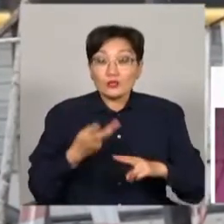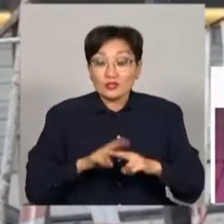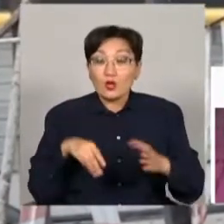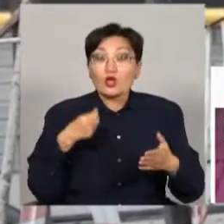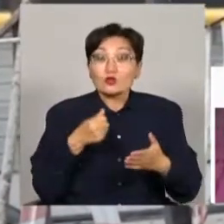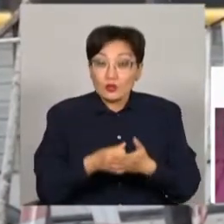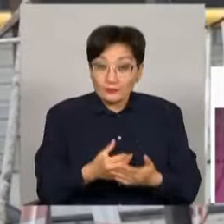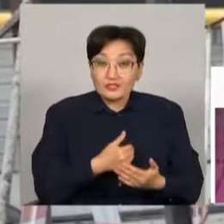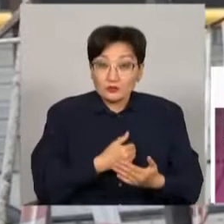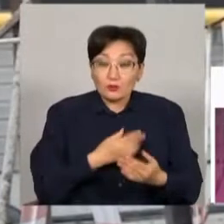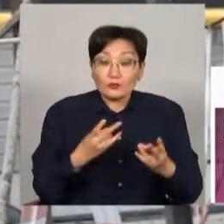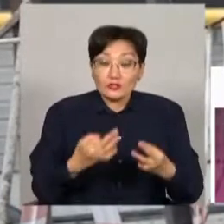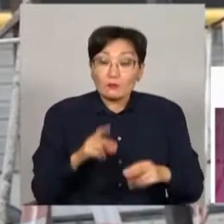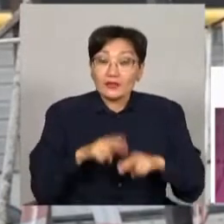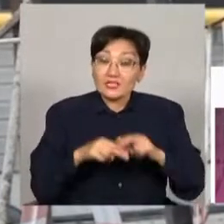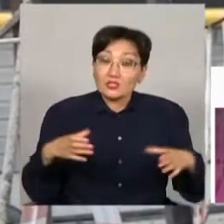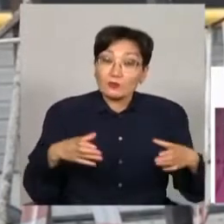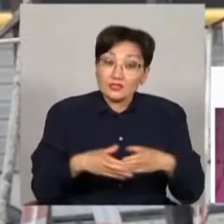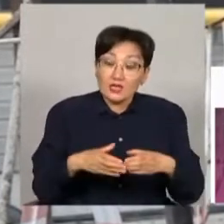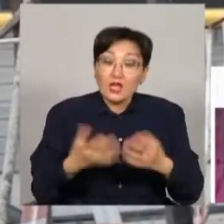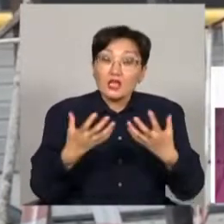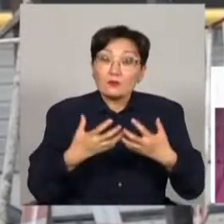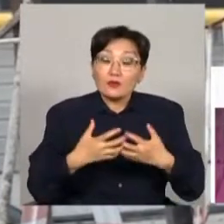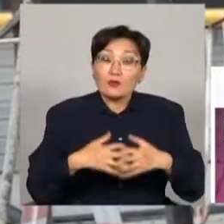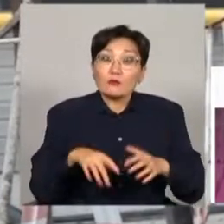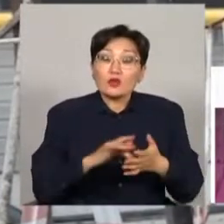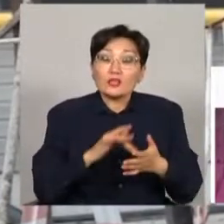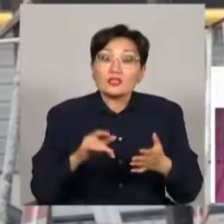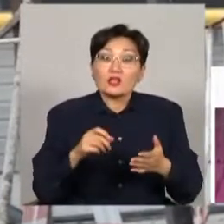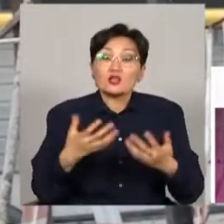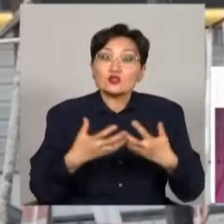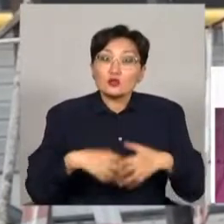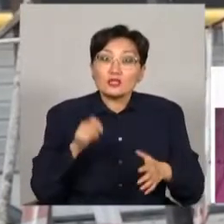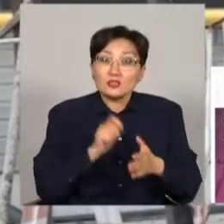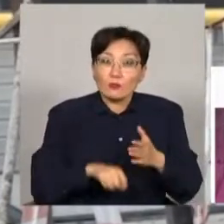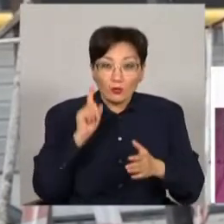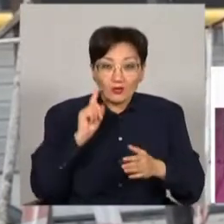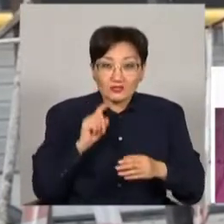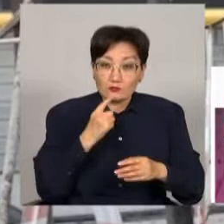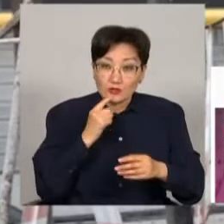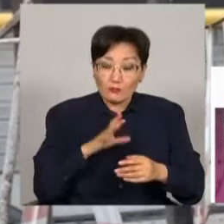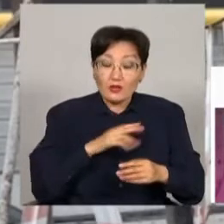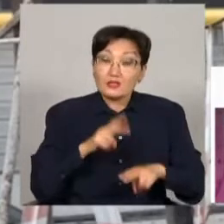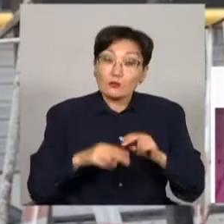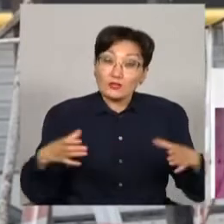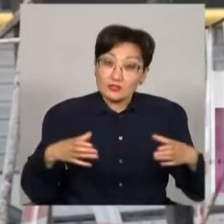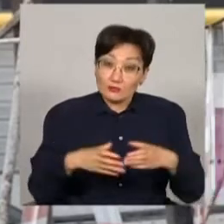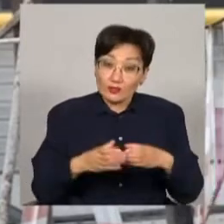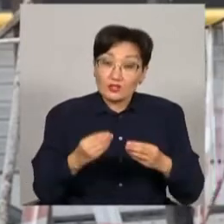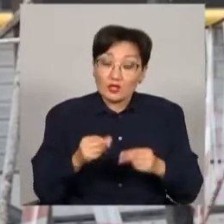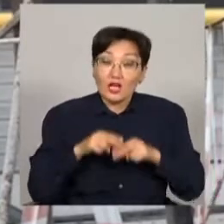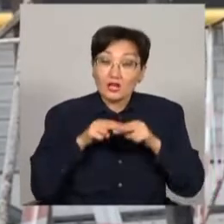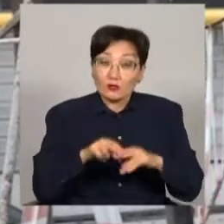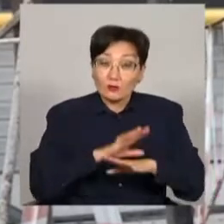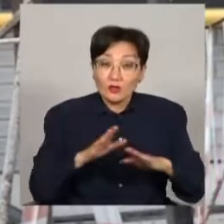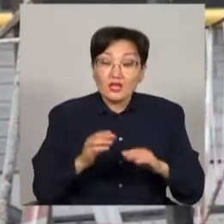төлеп бергіміз келген. Алайда құрылыс компаниясының есепшоттары бұғатталып, уақытша қиындықтар болды. Сол себепті мердігер компанияға ақша